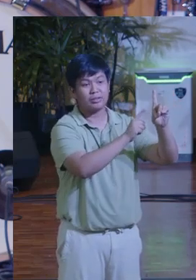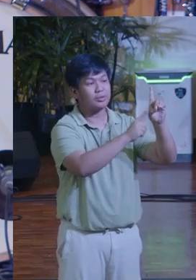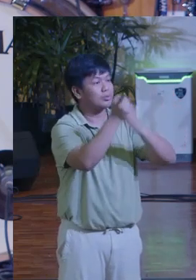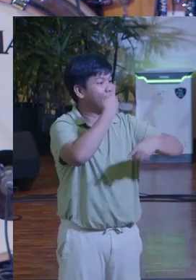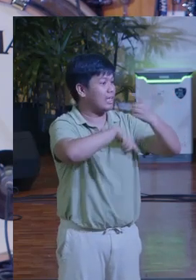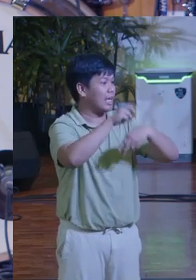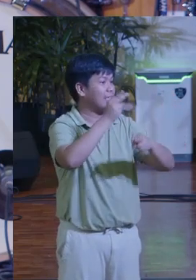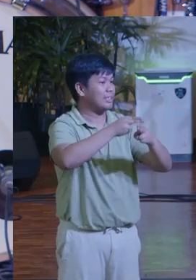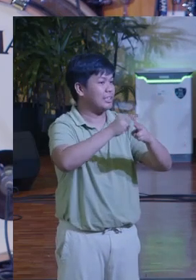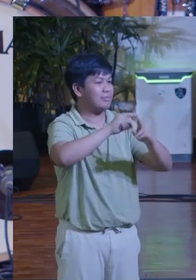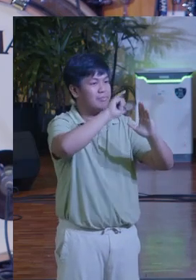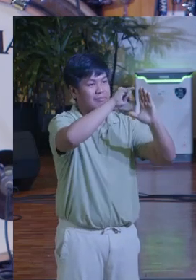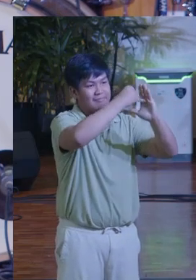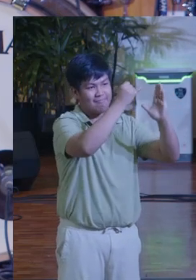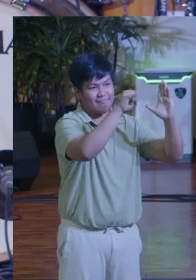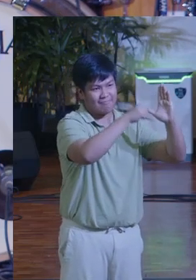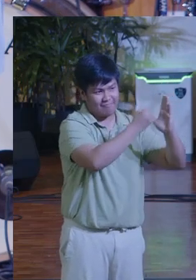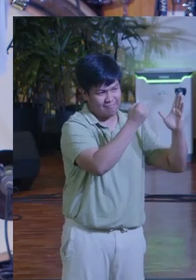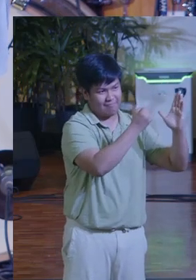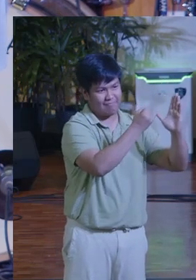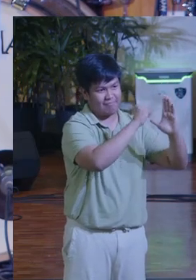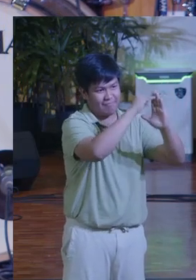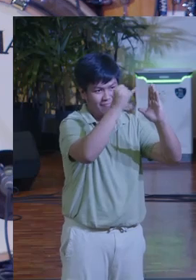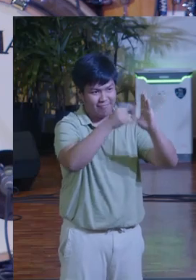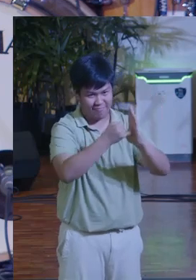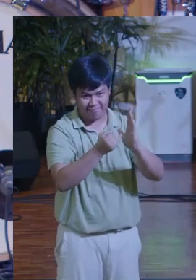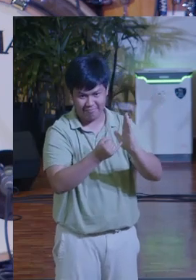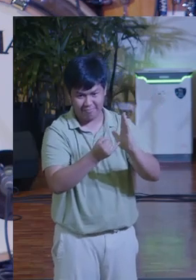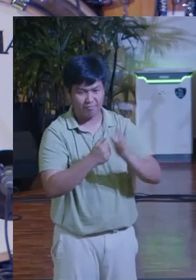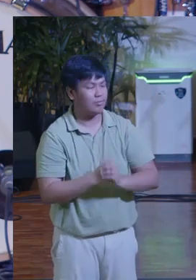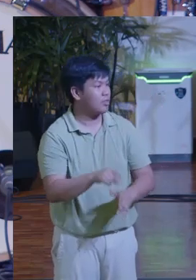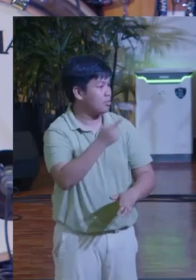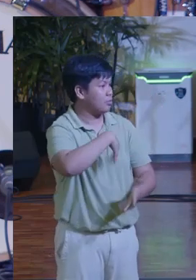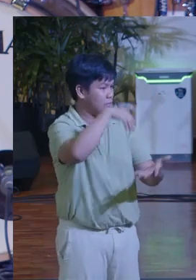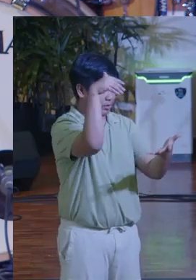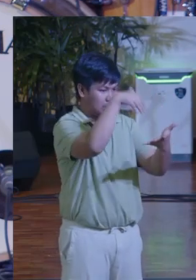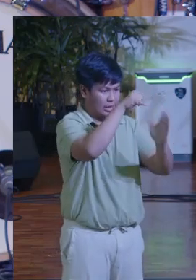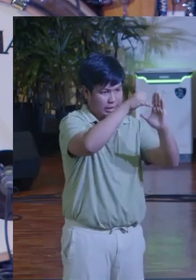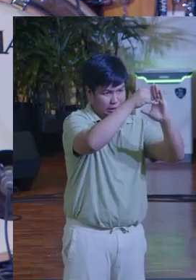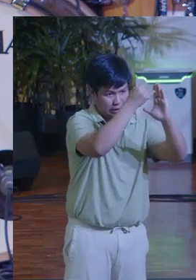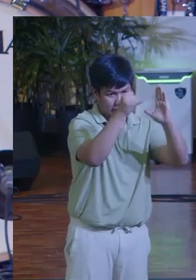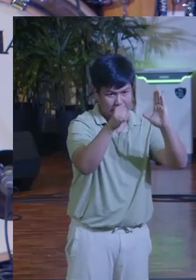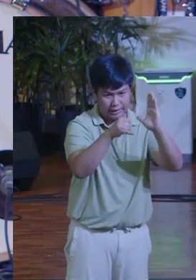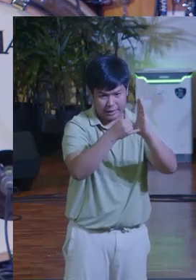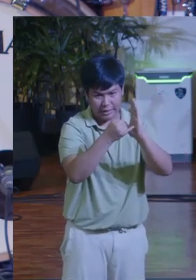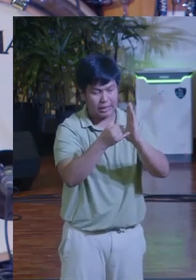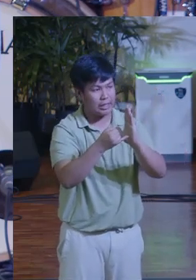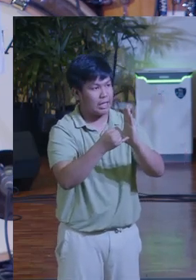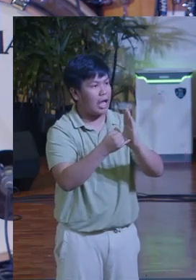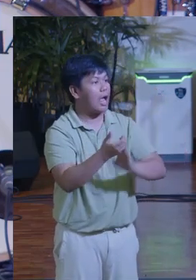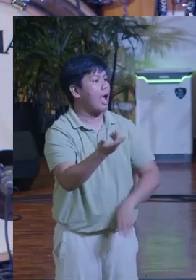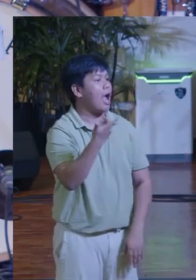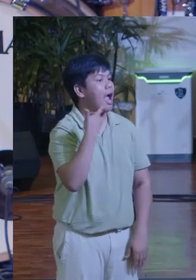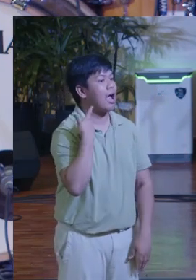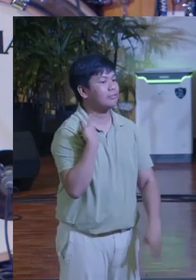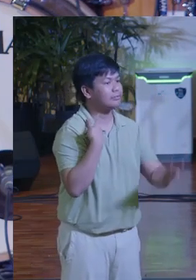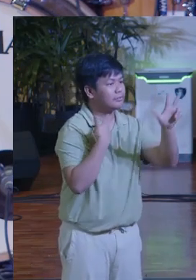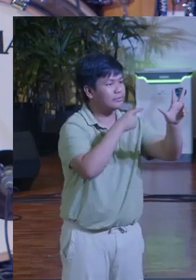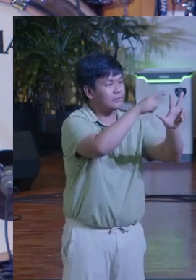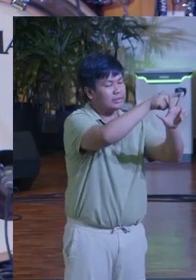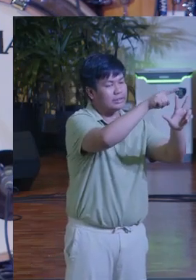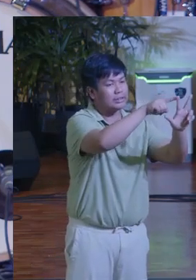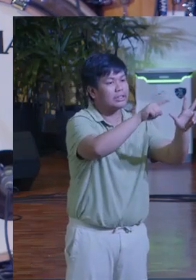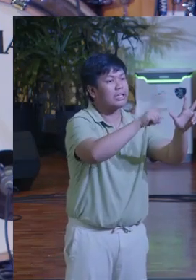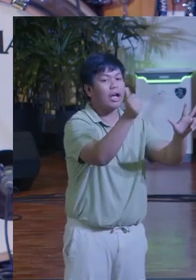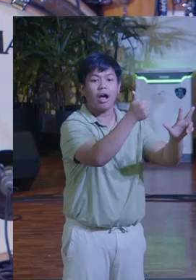sa lawak ng salaysay na ating aralin, meron pong actually at least tatlong babae